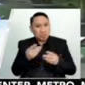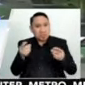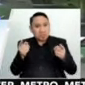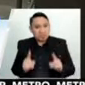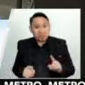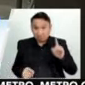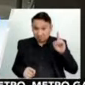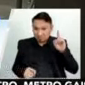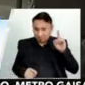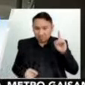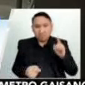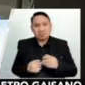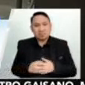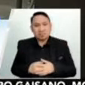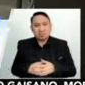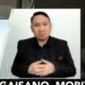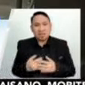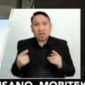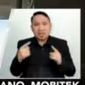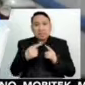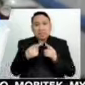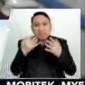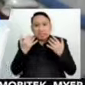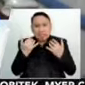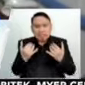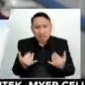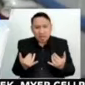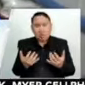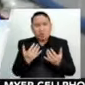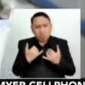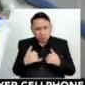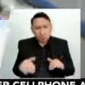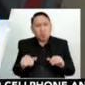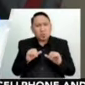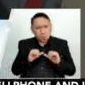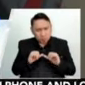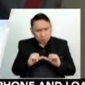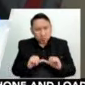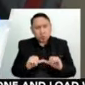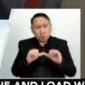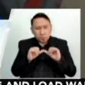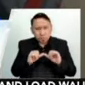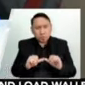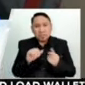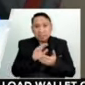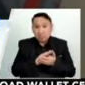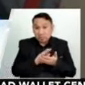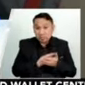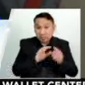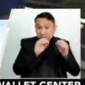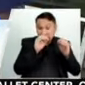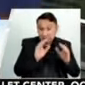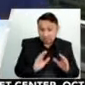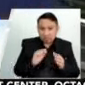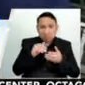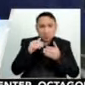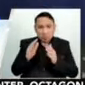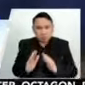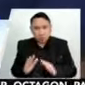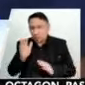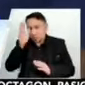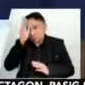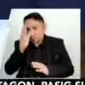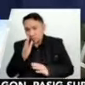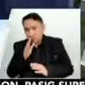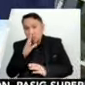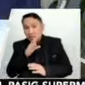High School na hanggang ngayon, masinsin pa rin nililinis ng mga guro, estudyante, magulang at lokal na pamahalaan. Lagpas